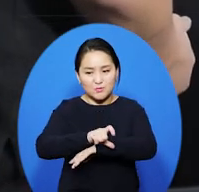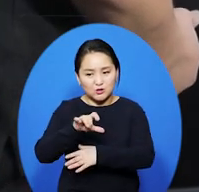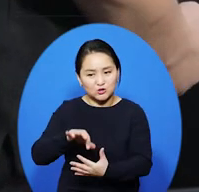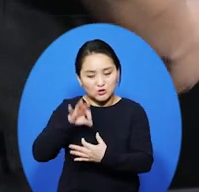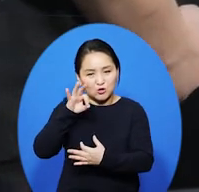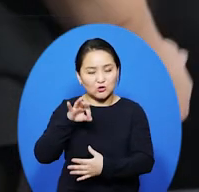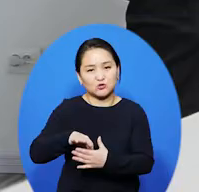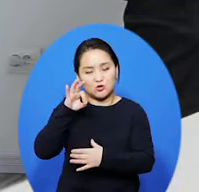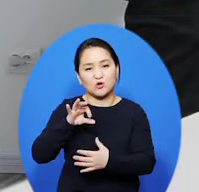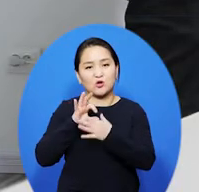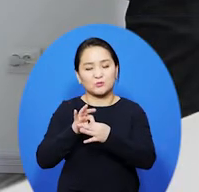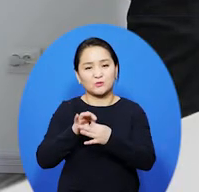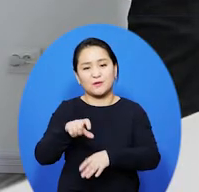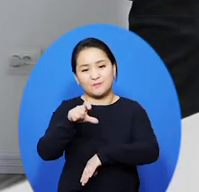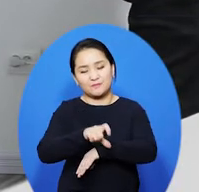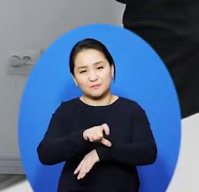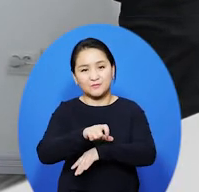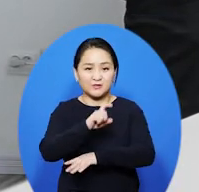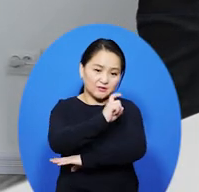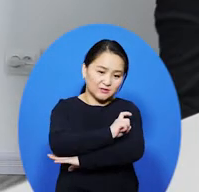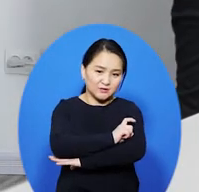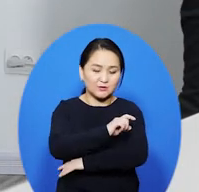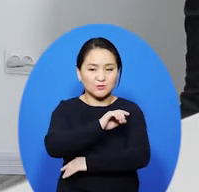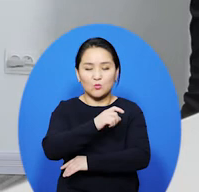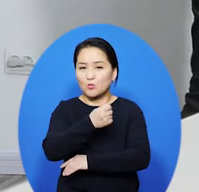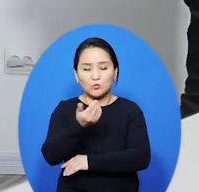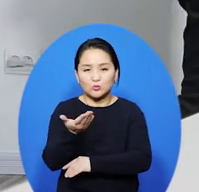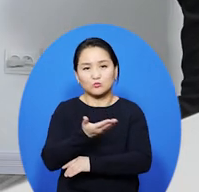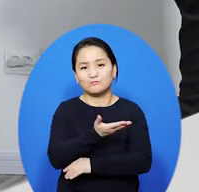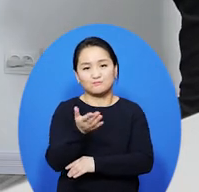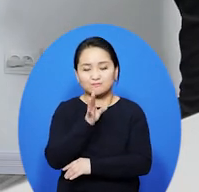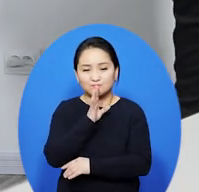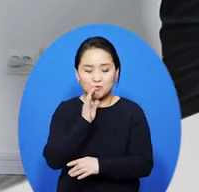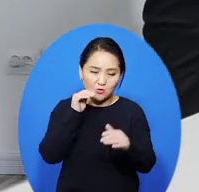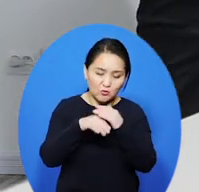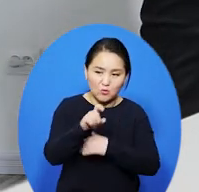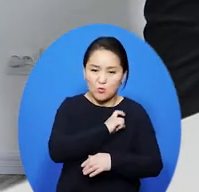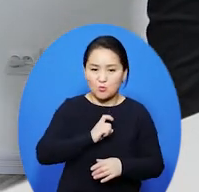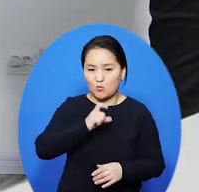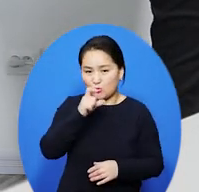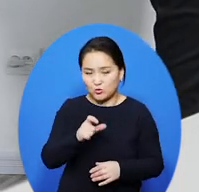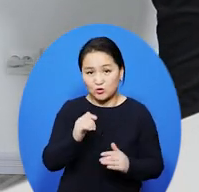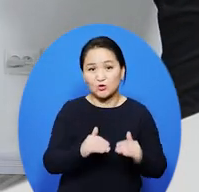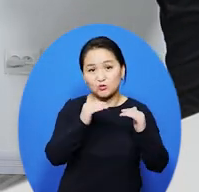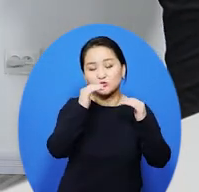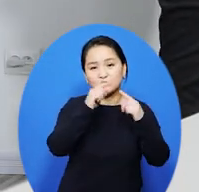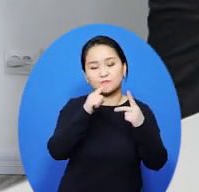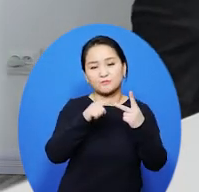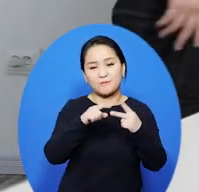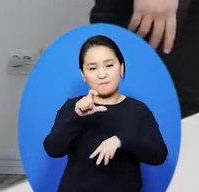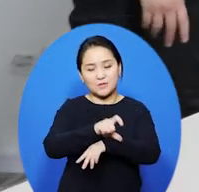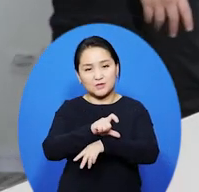мэрэгжил сонголттой албатай хичээлүүдийг бас суралцагч өвөртэй үн төлбөргүй байдлаар орж хувийн хөгжил болоод